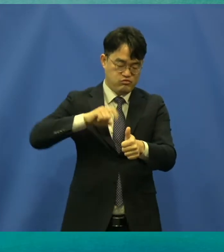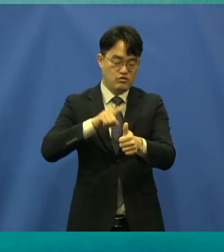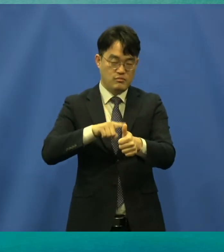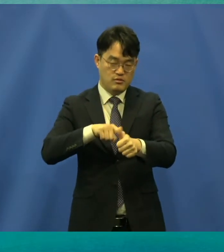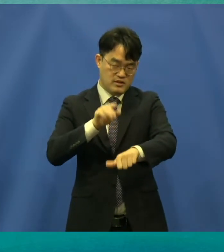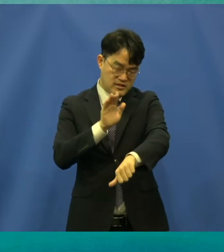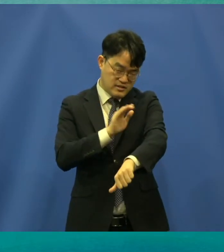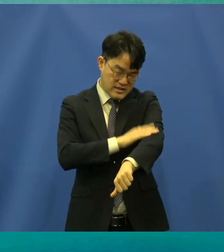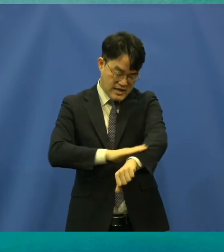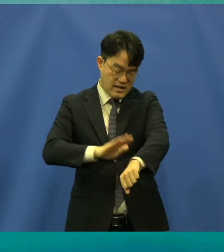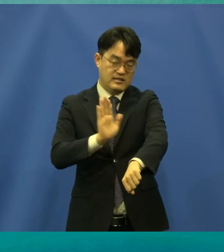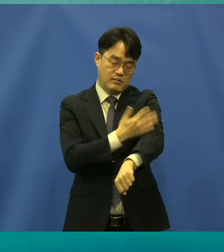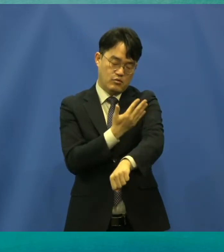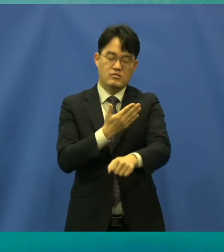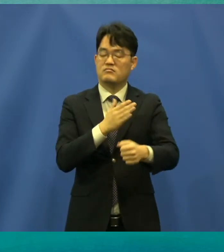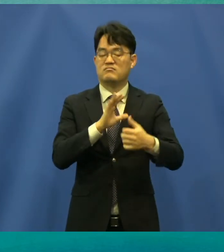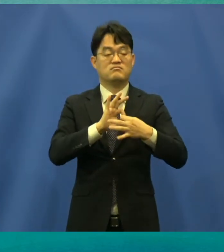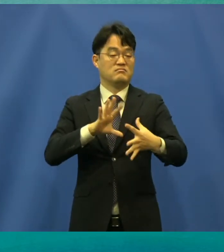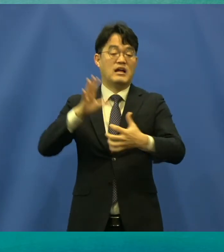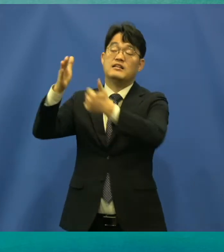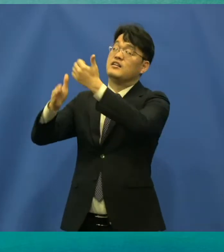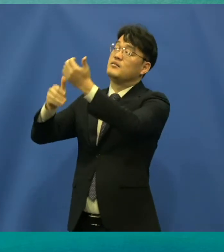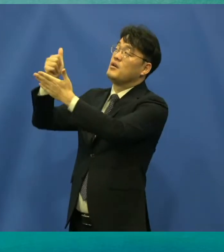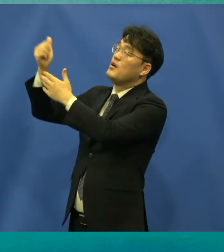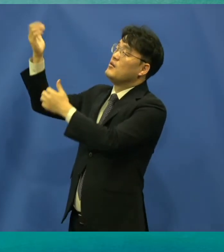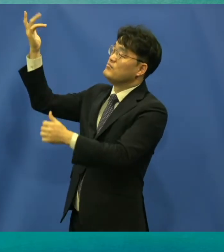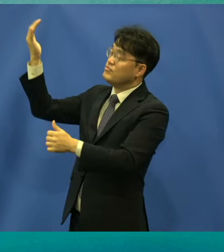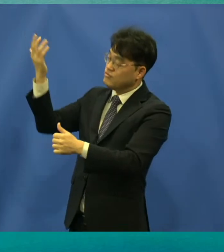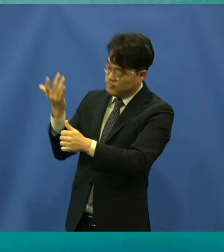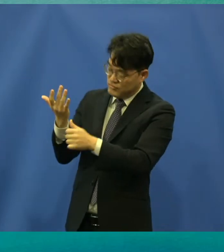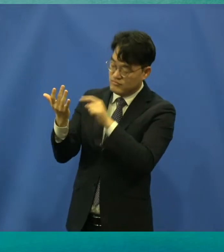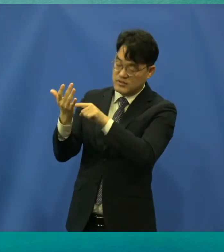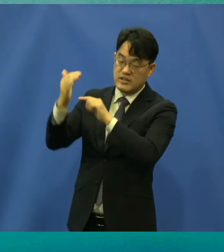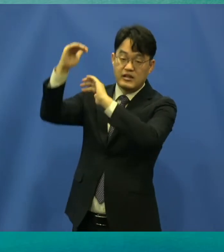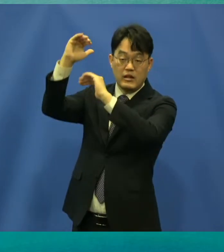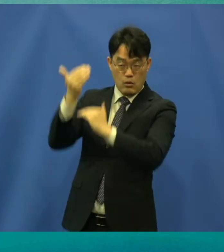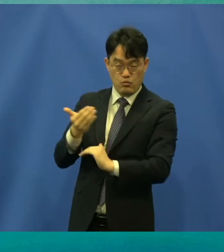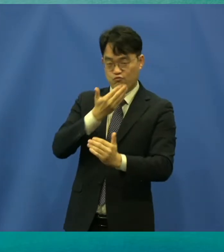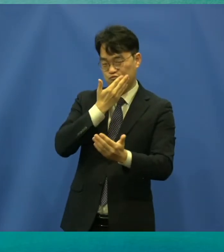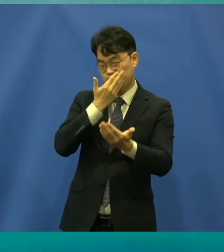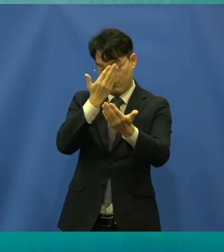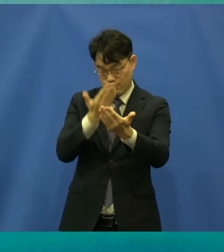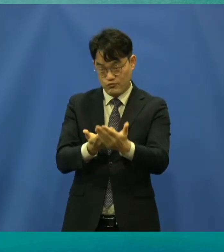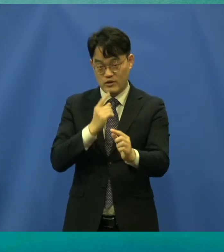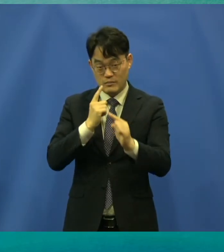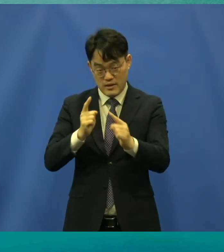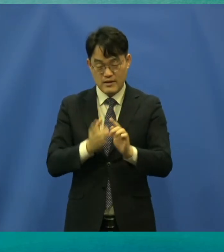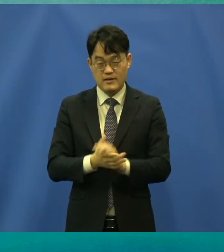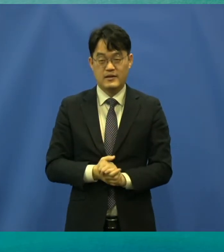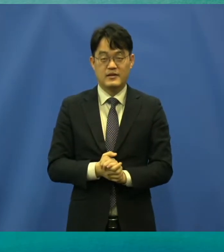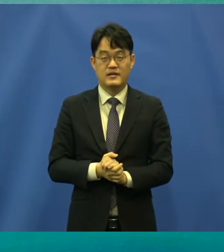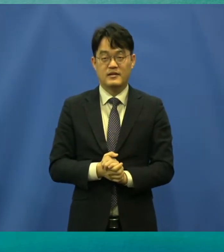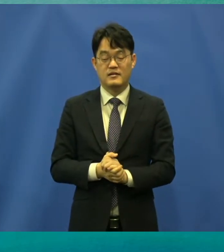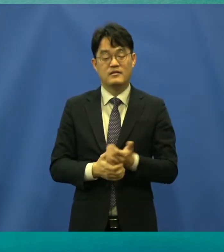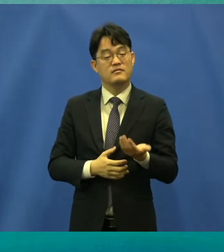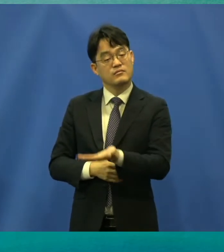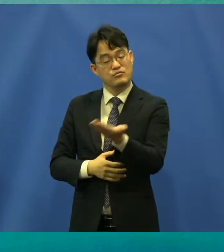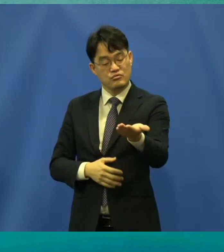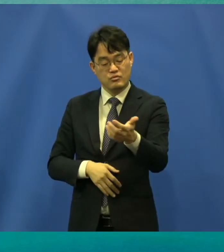요나에게 임하니라. 여기서 우리는 하나님의 성품을 만나게 됩니다. 요나는 죽었다가 살아났습니다.